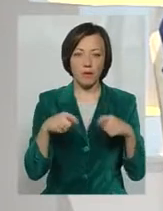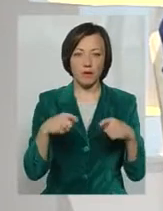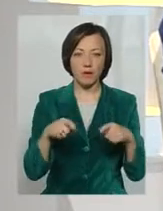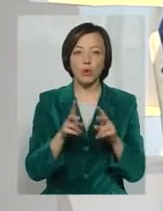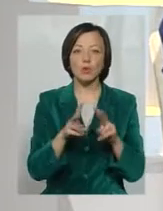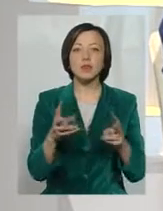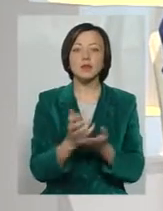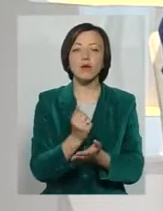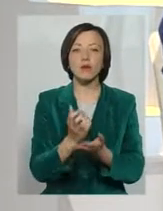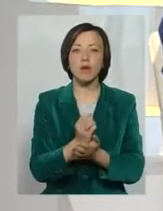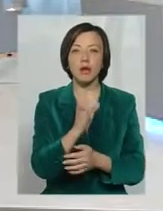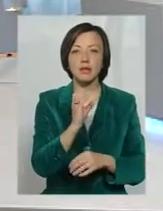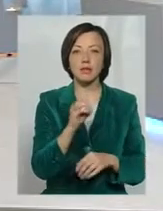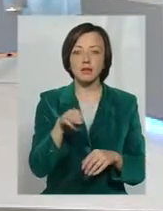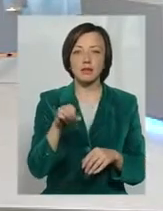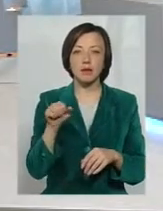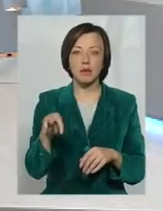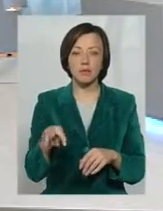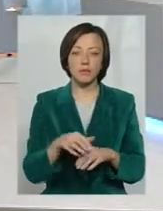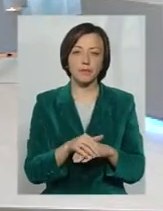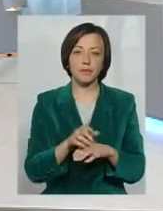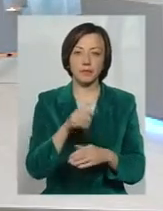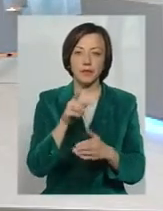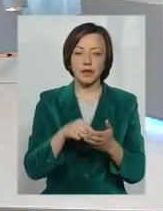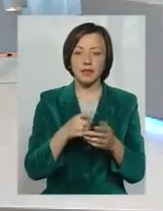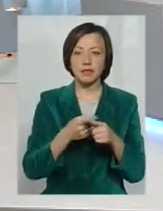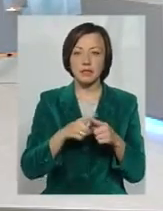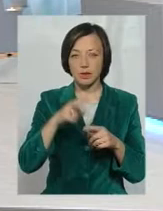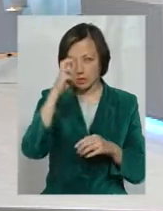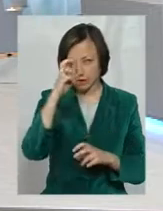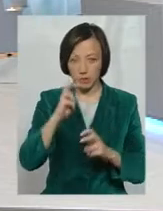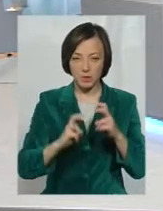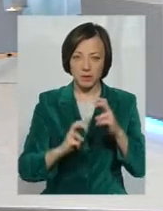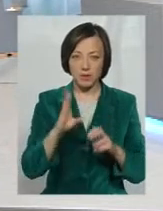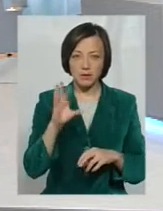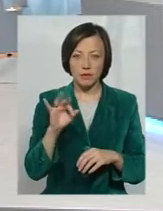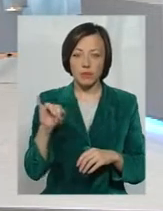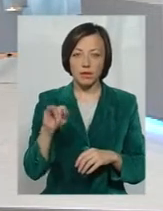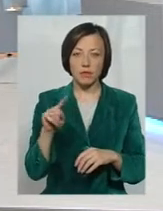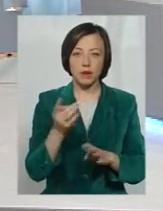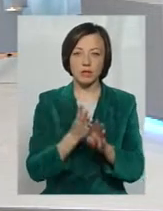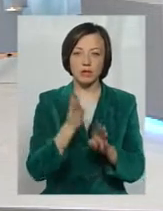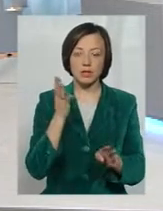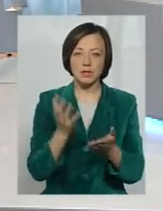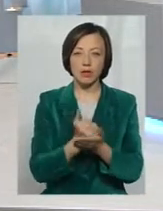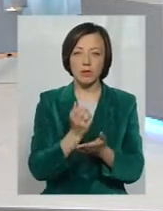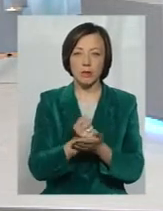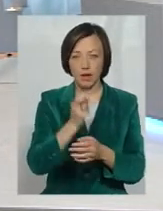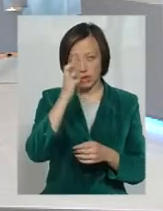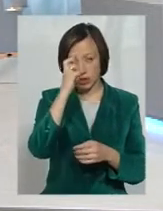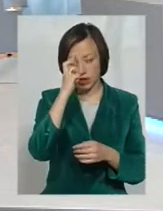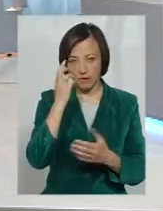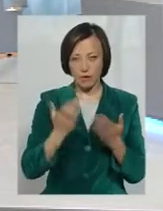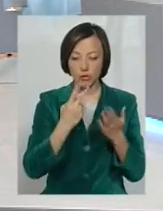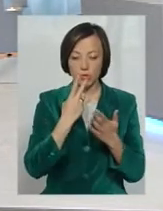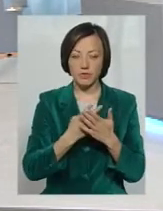СЕТАМ? СЕТАМ є державним підприємством і в першу чергу заробляє держава. А якщо подивитися